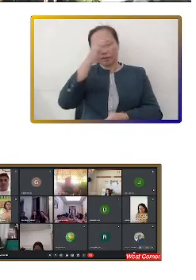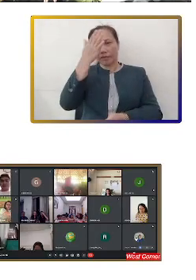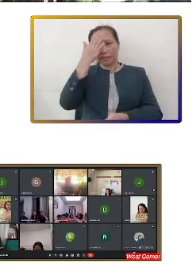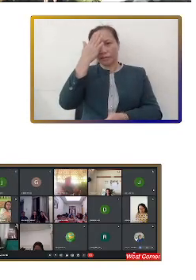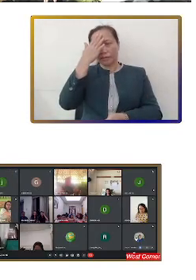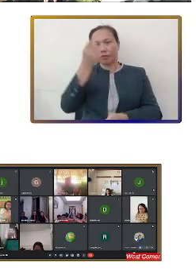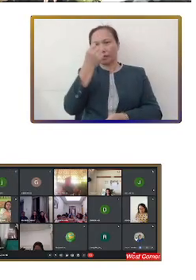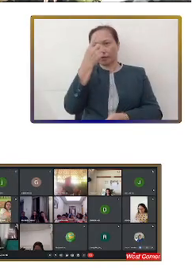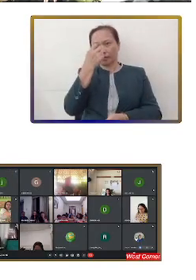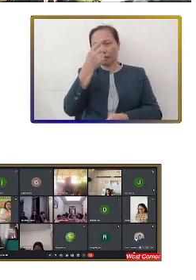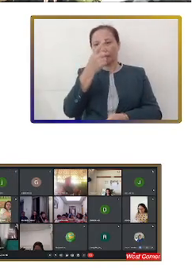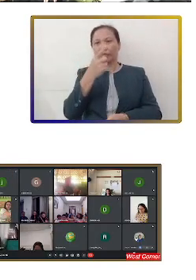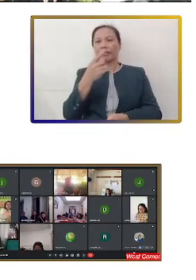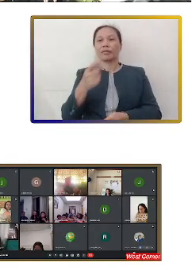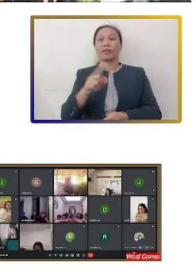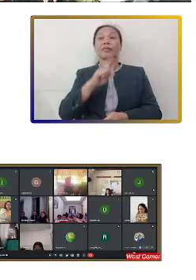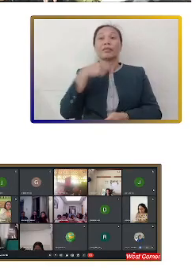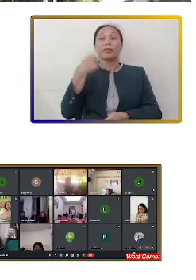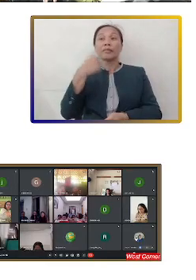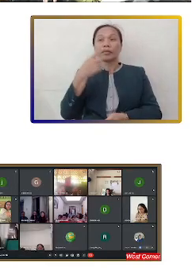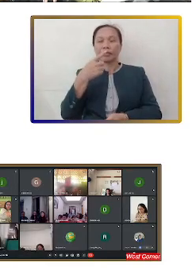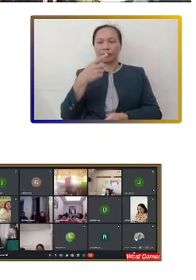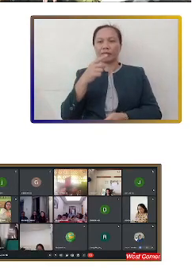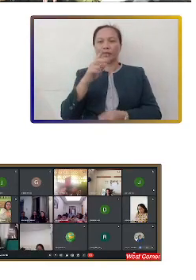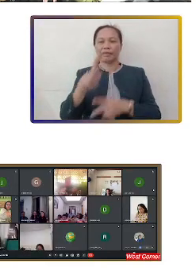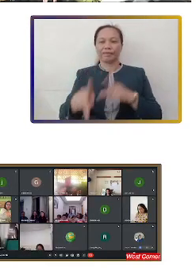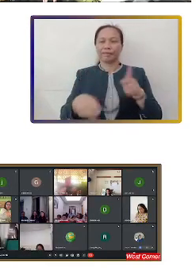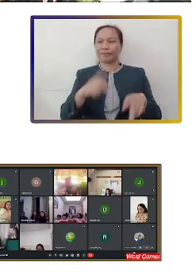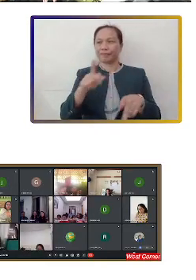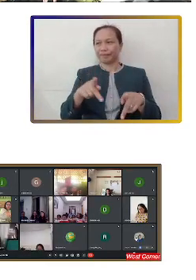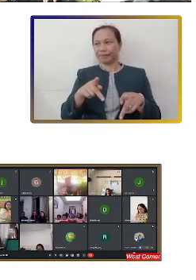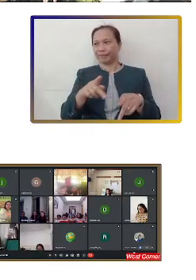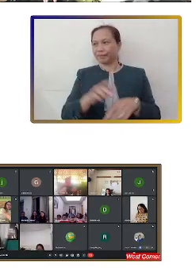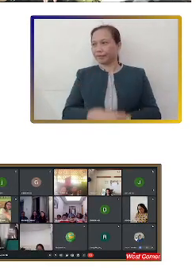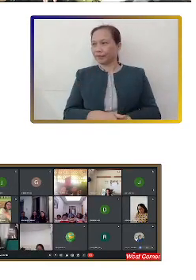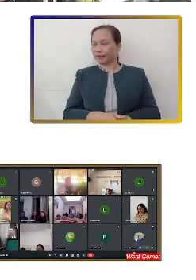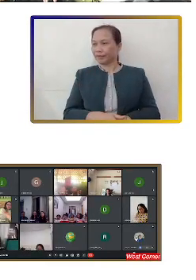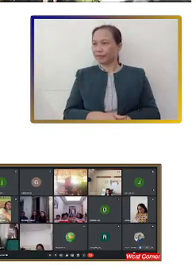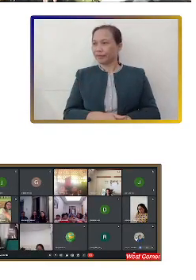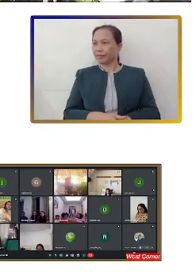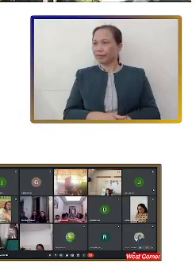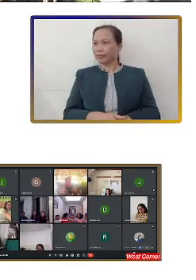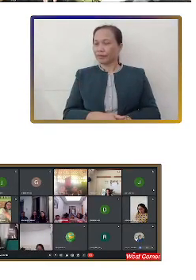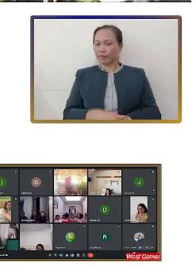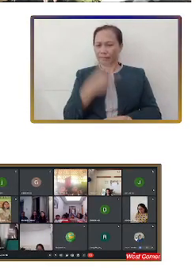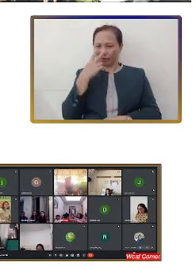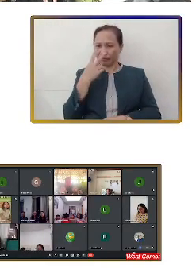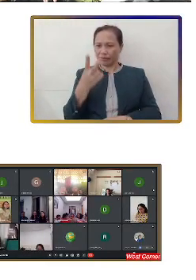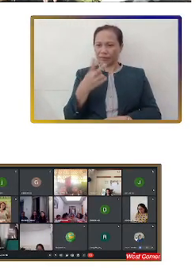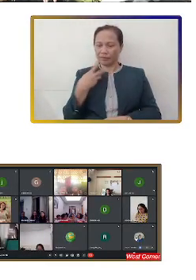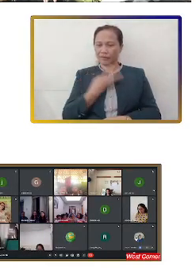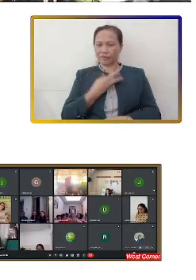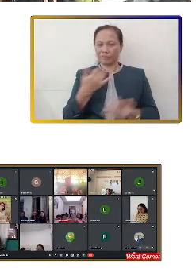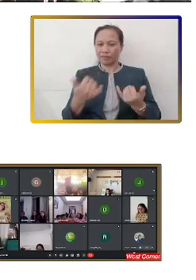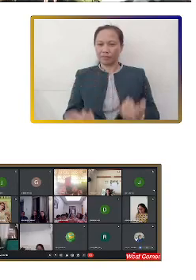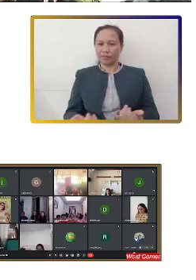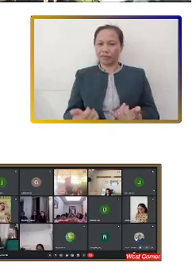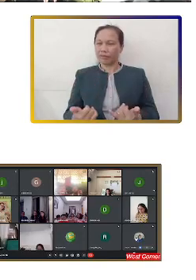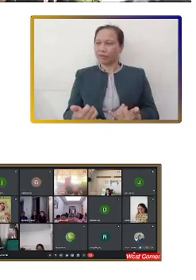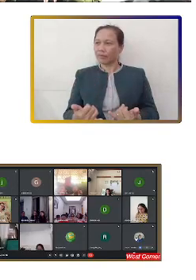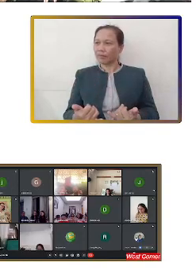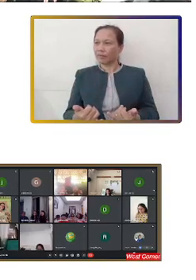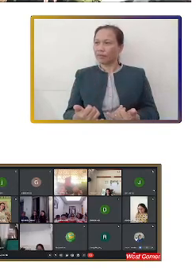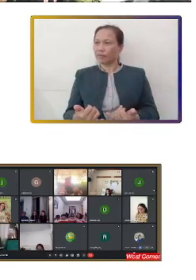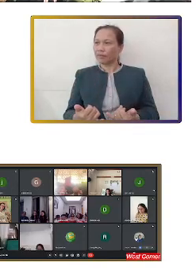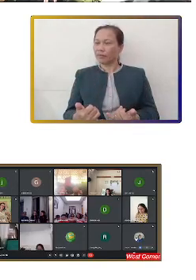understanding sa mga tao. See, nakikita niyo po yung mga kapatid. And yet, makakita kayo ngayon, ang mga simbahan ng mga kapatid, na